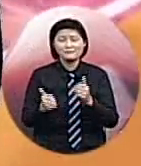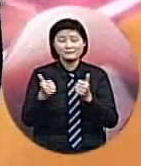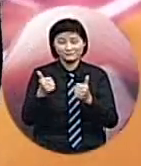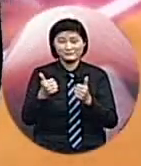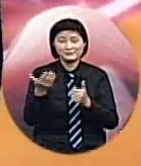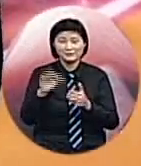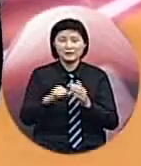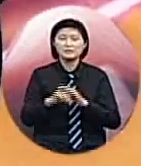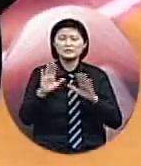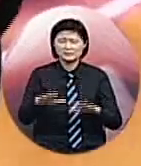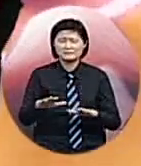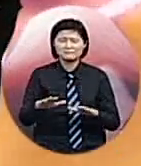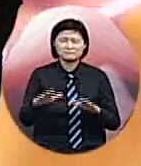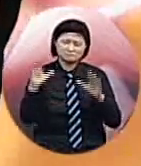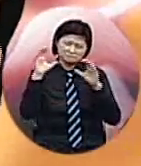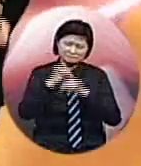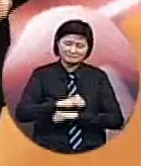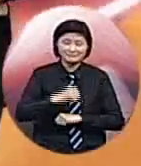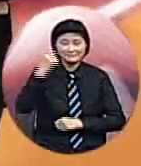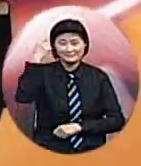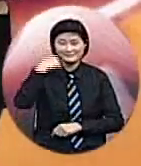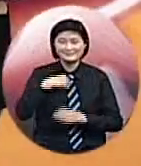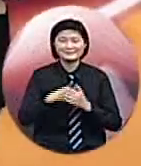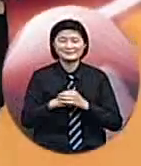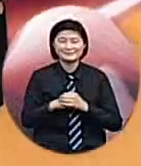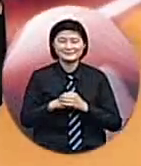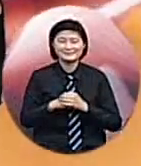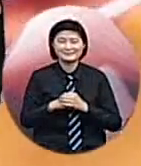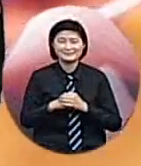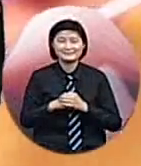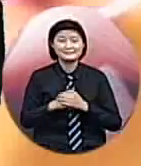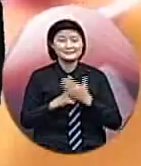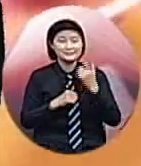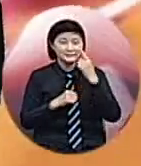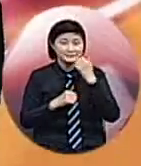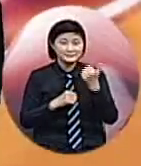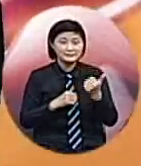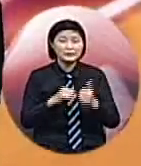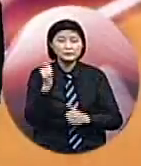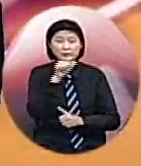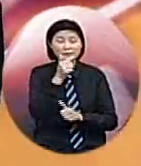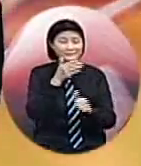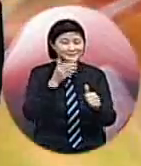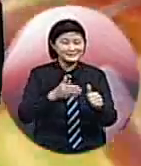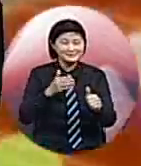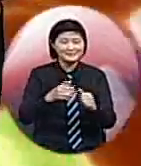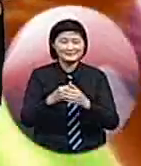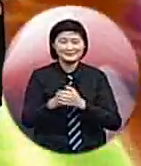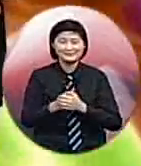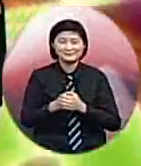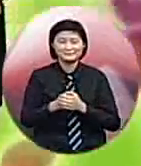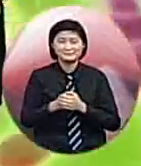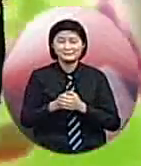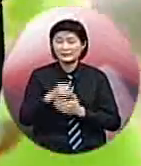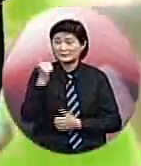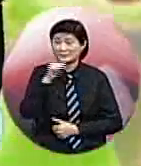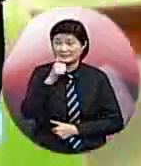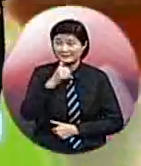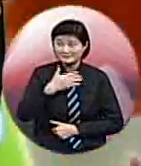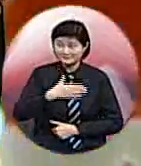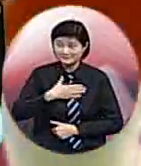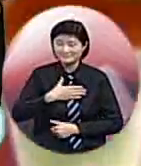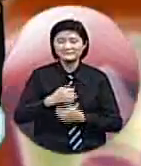지금은 배려버렸어. 아이고. 그, 아버님. 예, 예. 일단 소개 좀 해놓고 다른 얘기 하십시다. 아, 소개. 예,